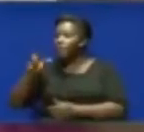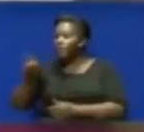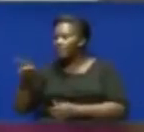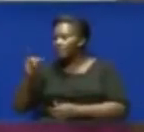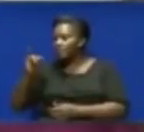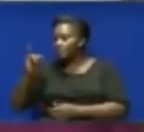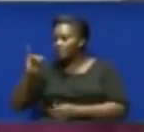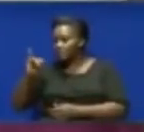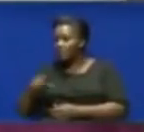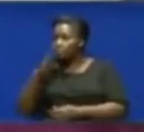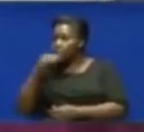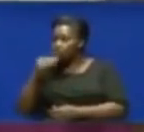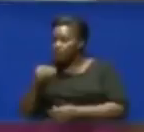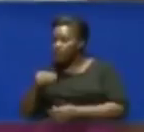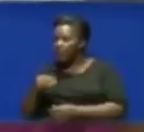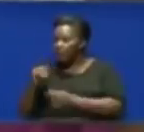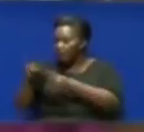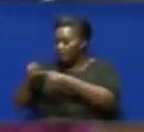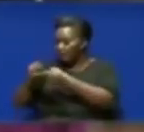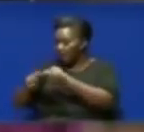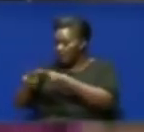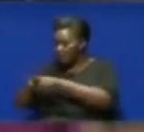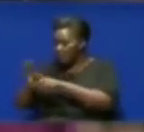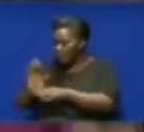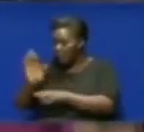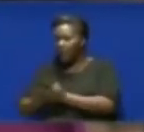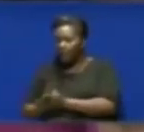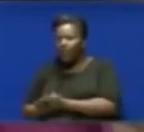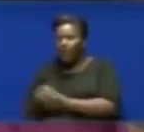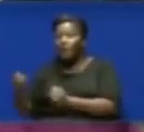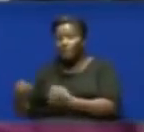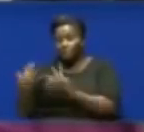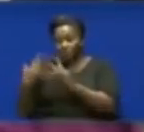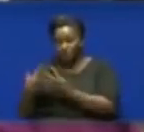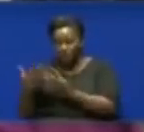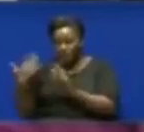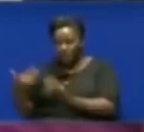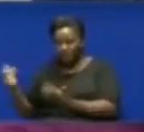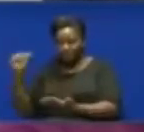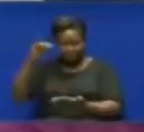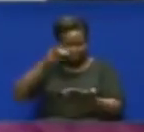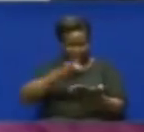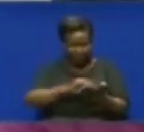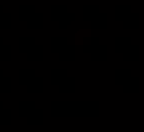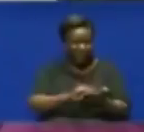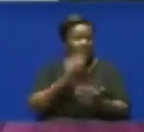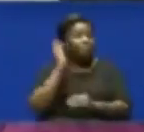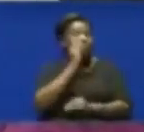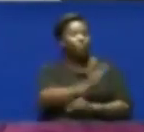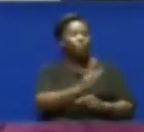alivyofika airport, yeye alienda moja kwa moja kujifungia, tunaita self isolation hotelini. Hakutaka